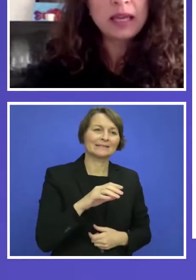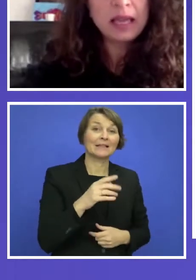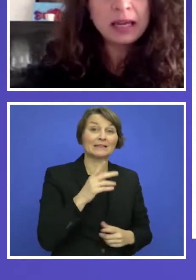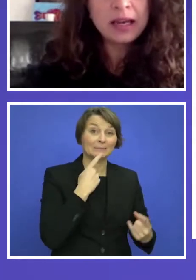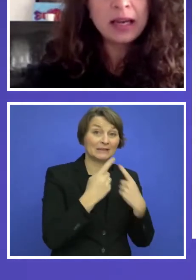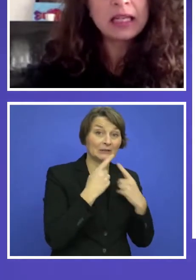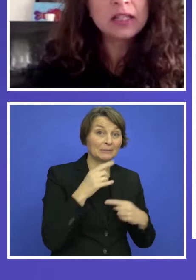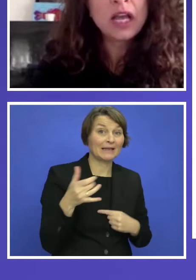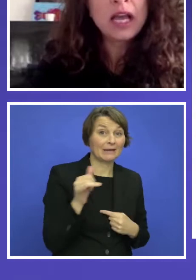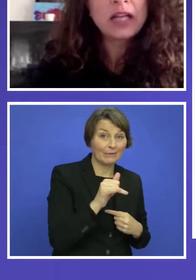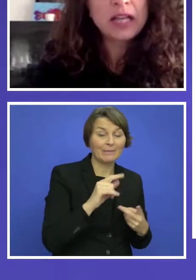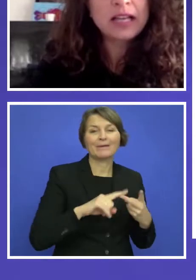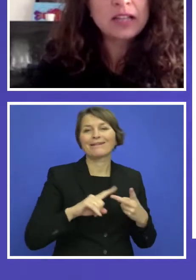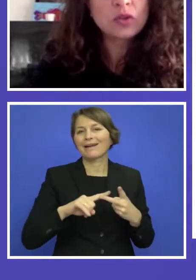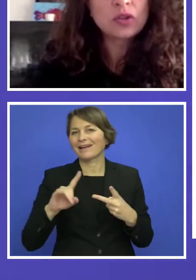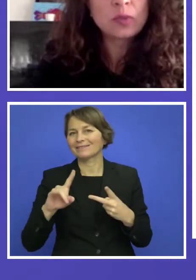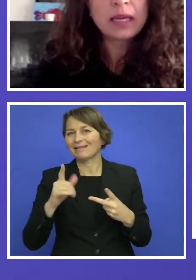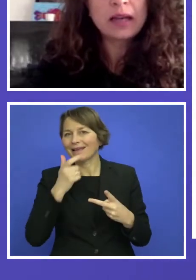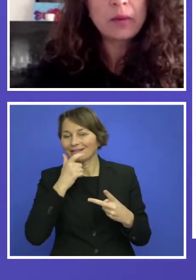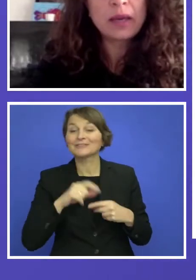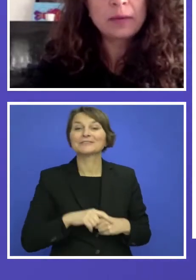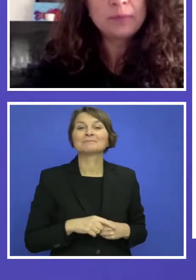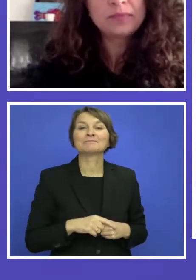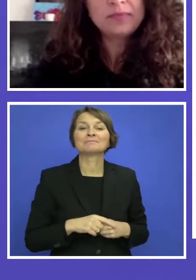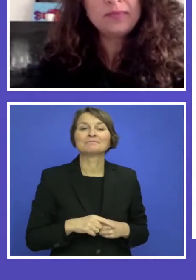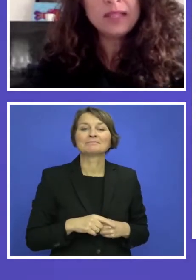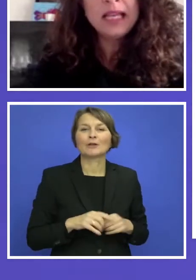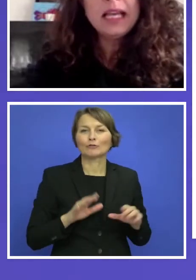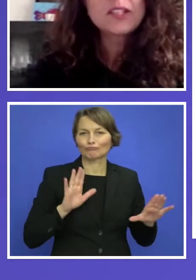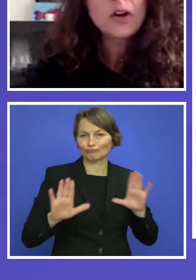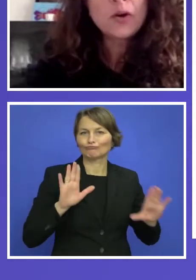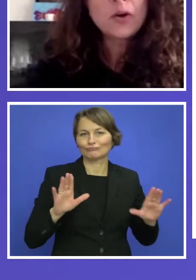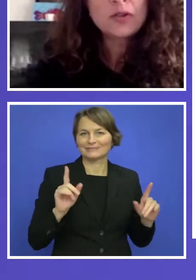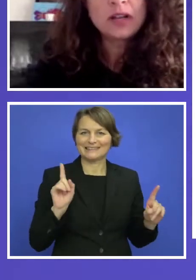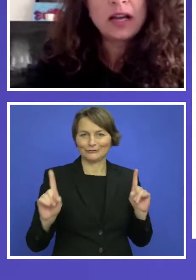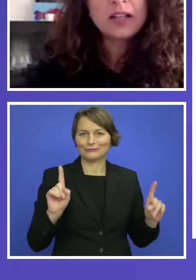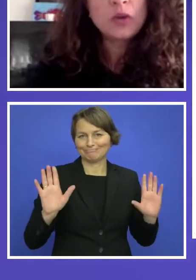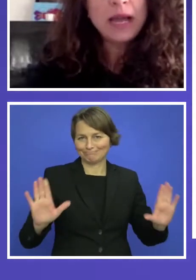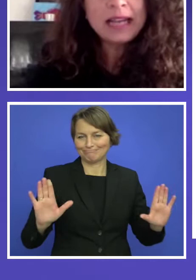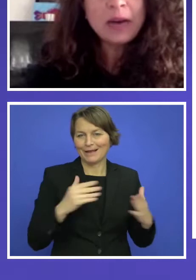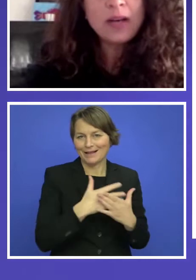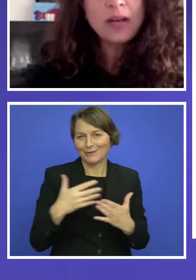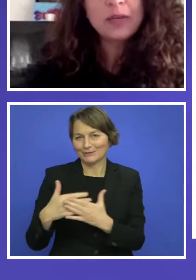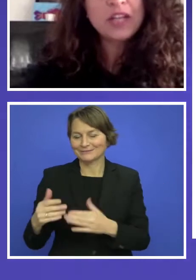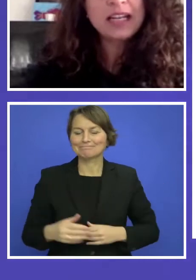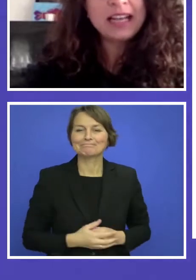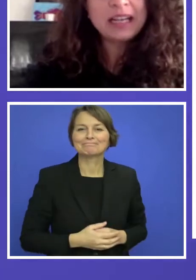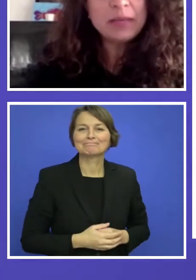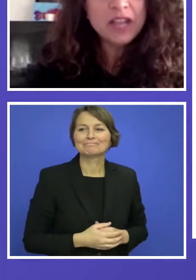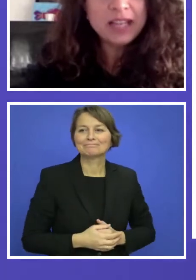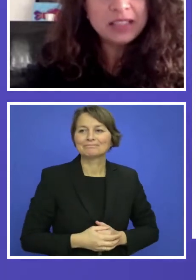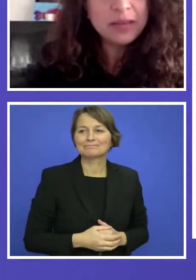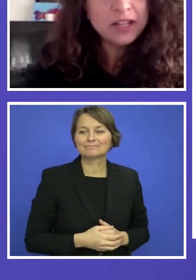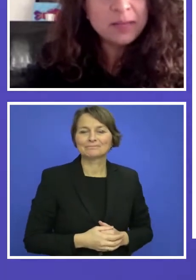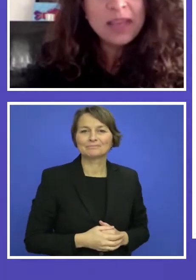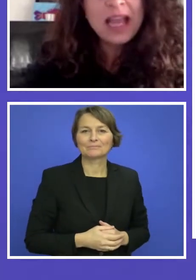be speaking in English and Shahad has chosen to speak in Arabic. So سؤالي الأول يوجه للإعلامية